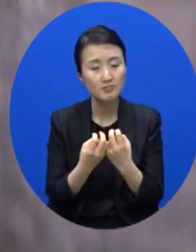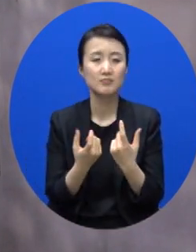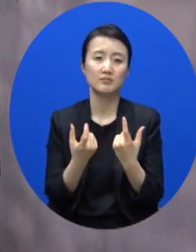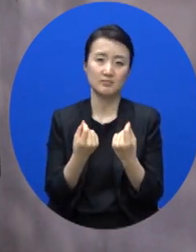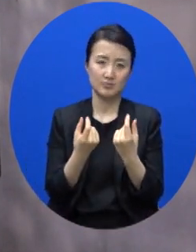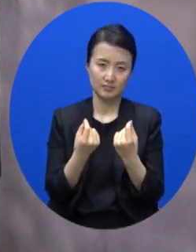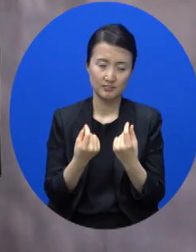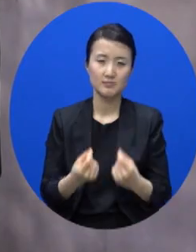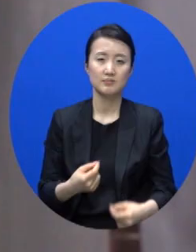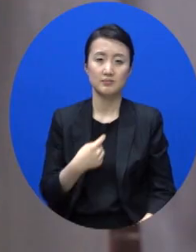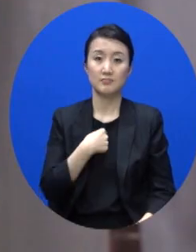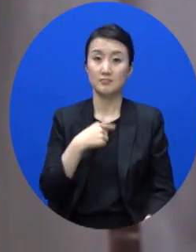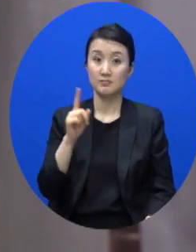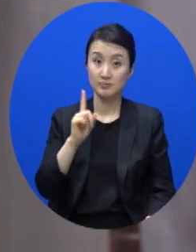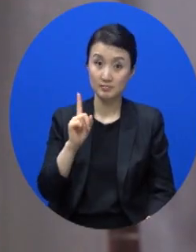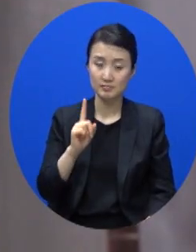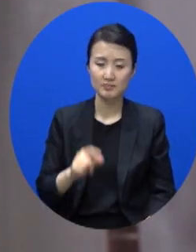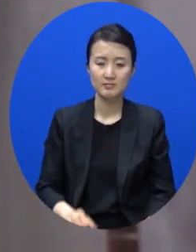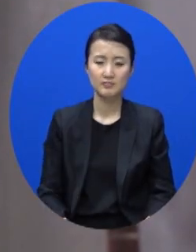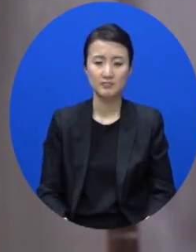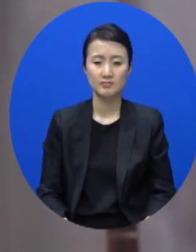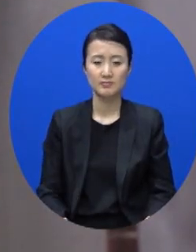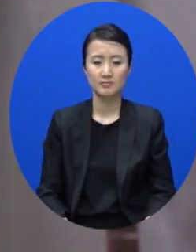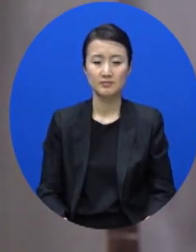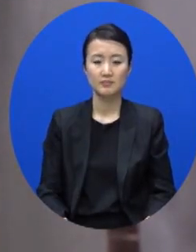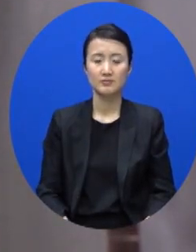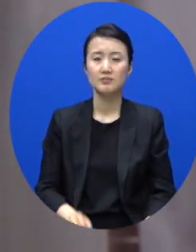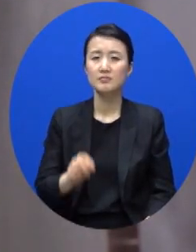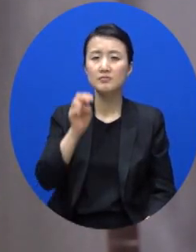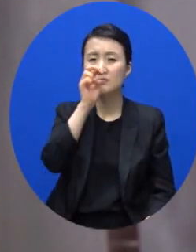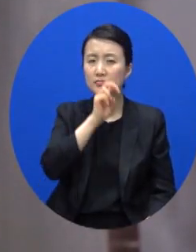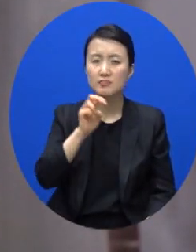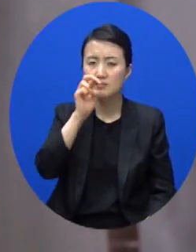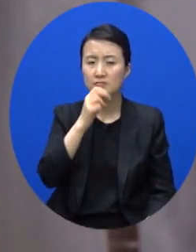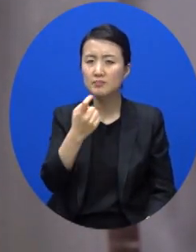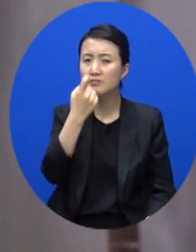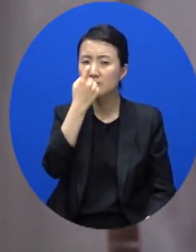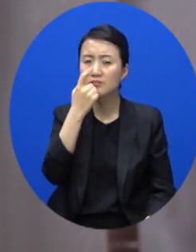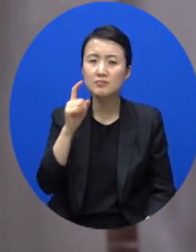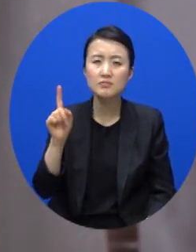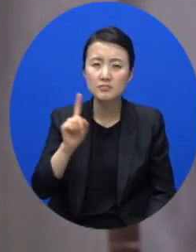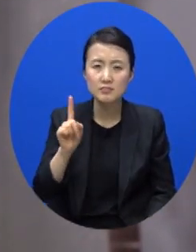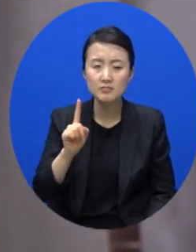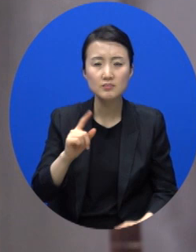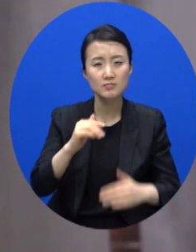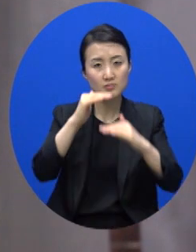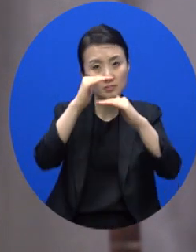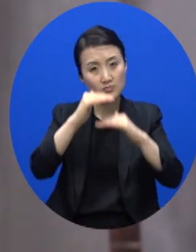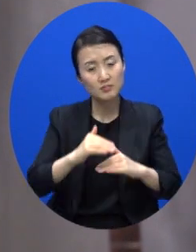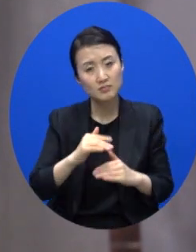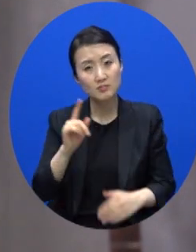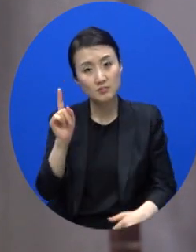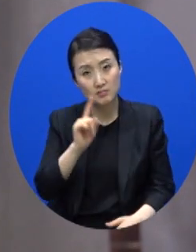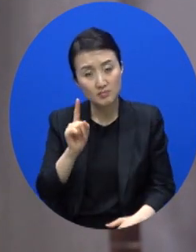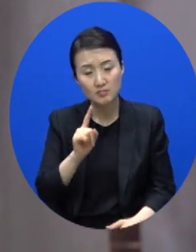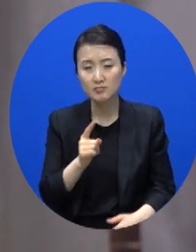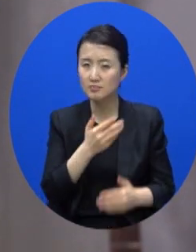생각합니다. 어느 음악을 배우는 게 중요한 게 아니고 어느 공부를 하는 게 중요한 게